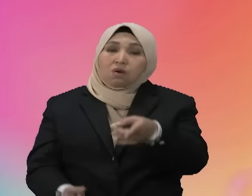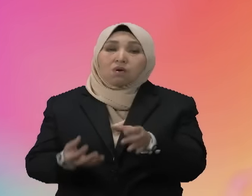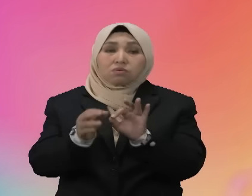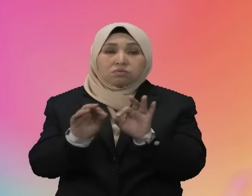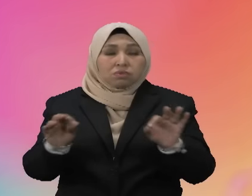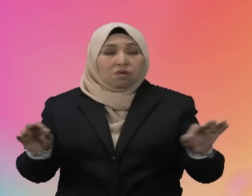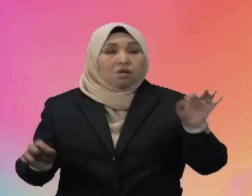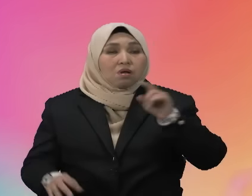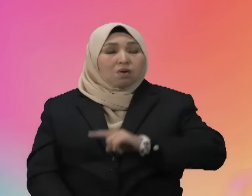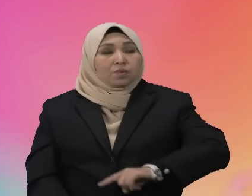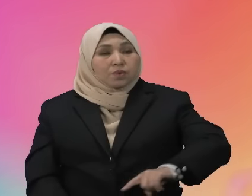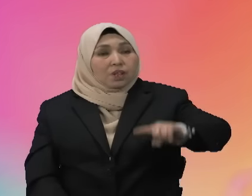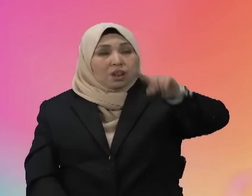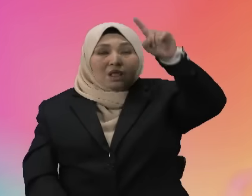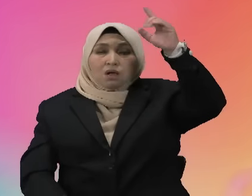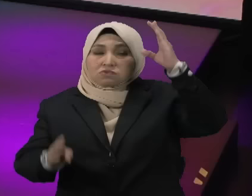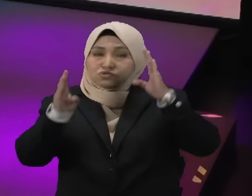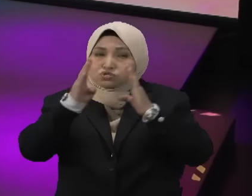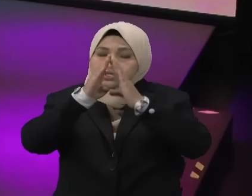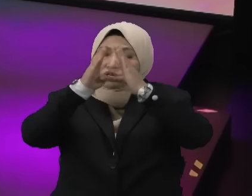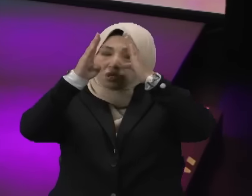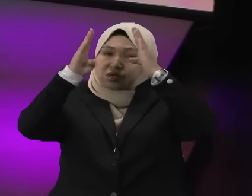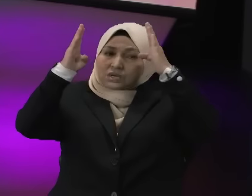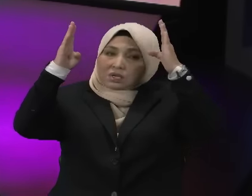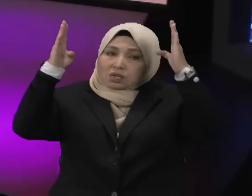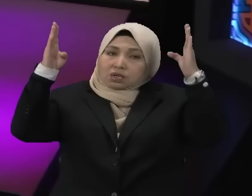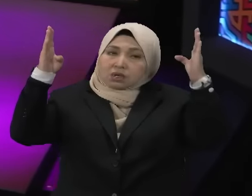صدق الله